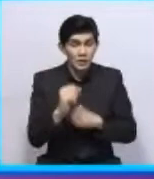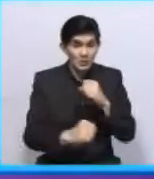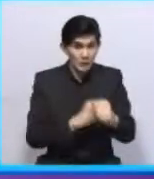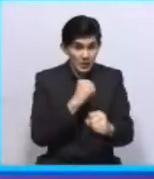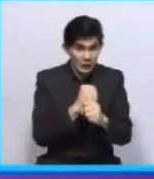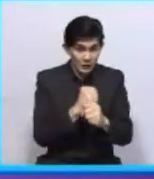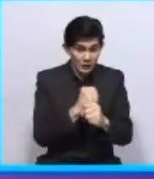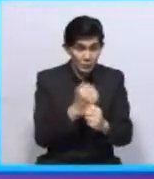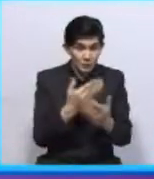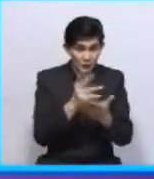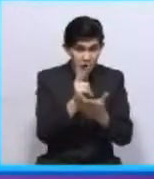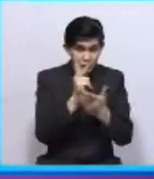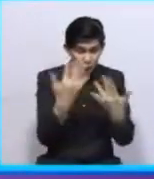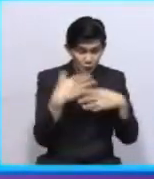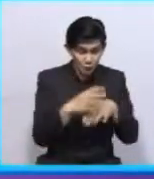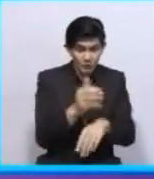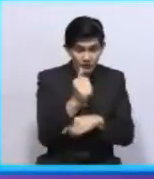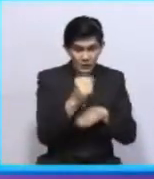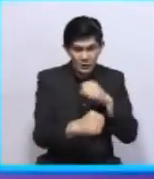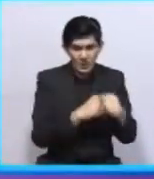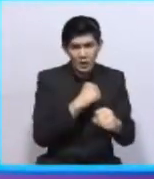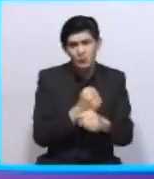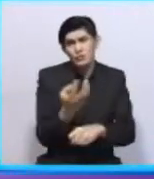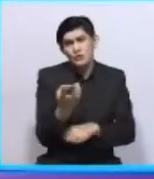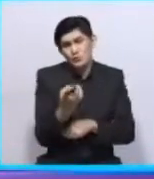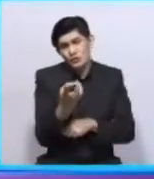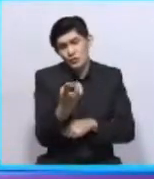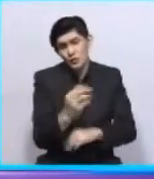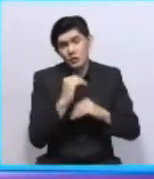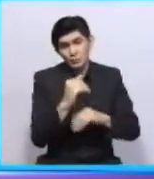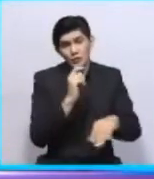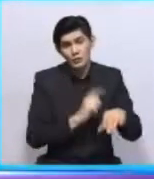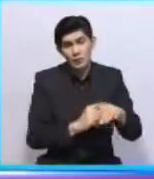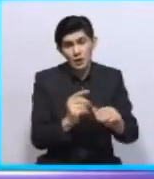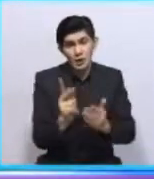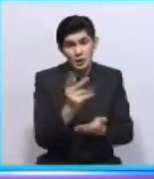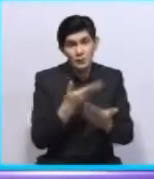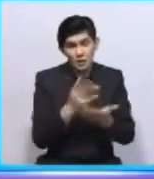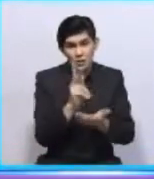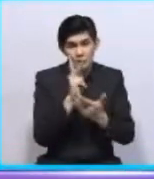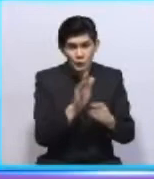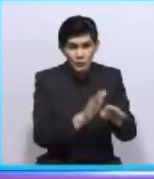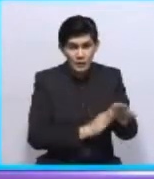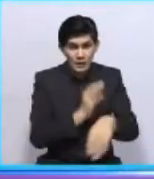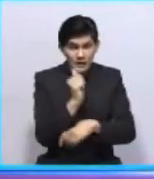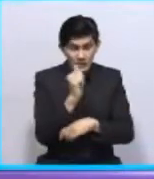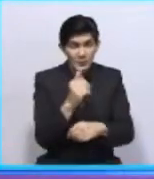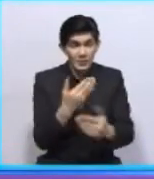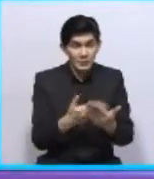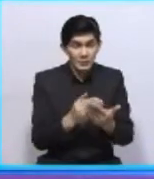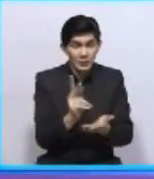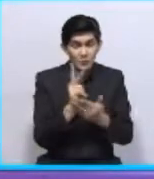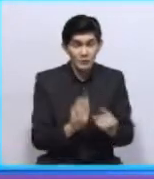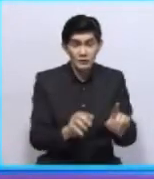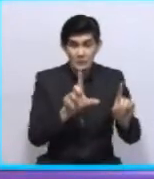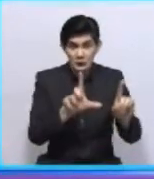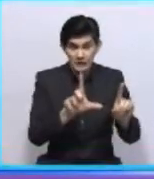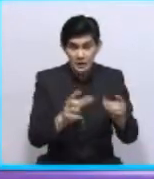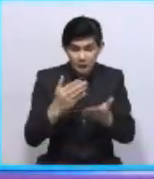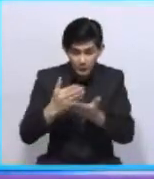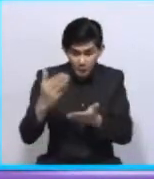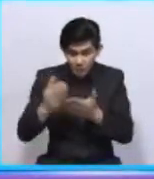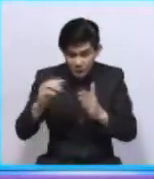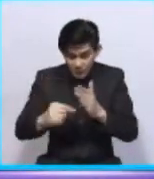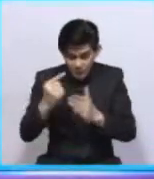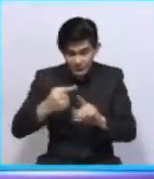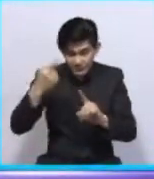ายุของผู้กู้ร่วมค่ะที่มีอายุน้อยกว่ากำหนดระยะเวลาการกู้ให้นานขึ้นได้กู้1ล้านบาทค่ะผ่อนเ